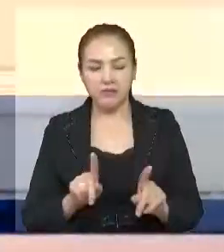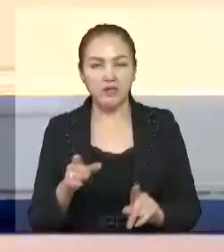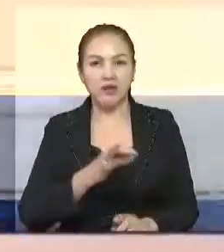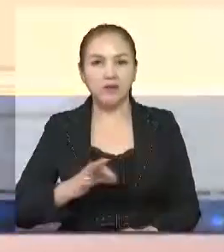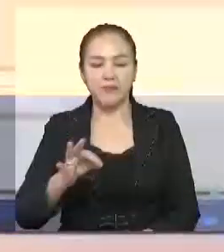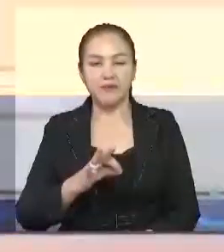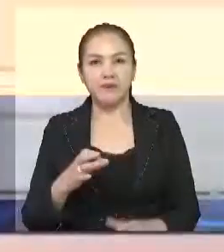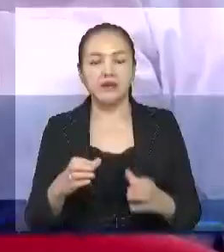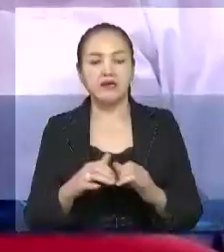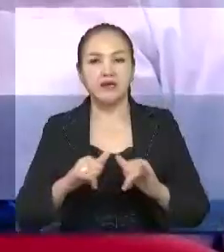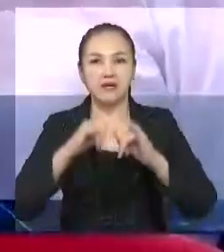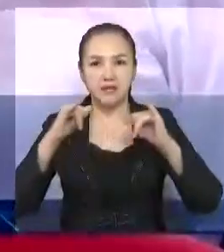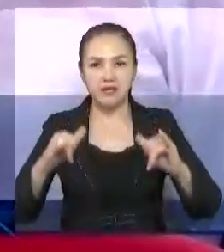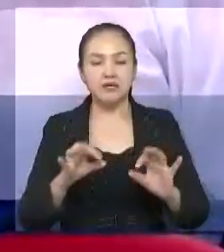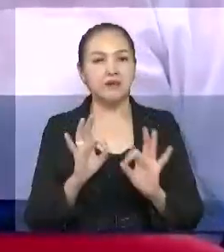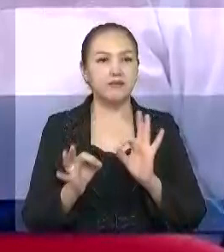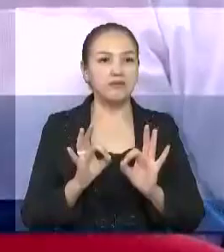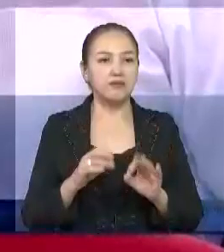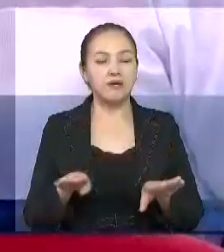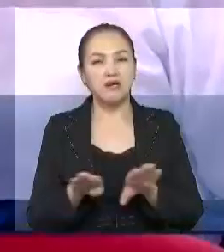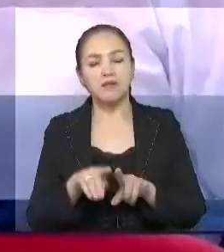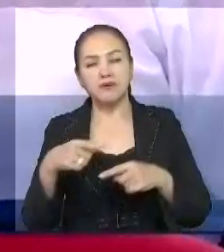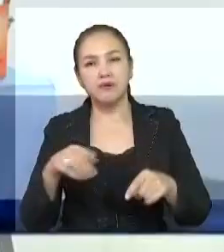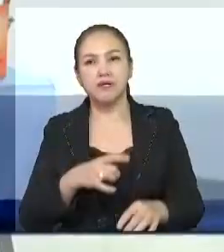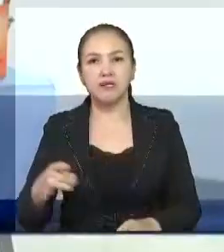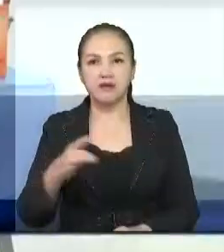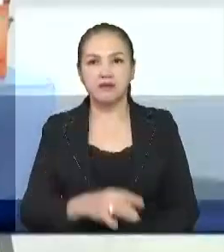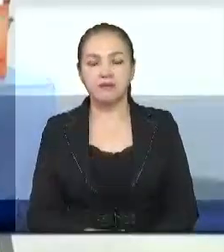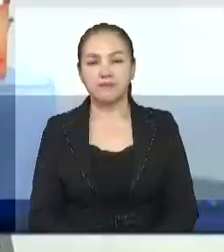области пилотный проект развивается динамично по сравнению с другими регионами.